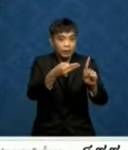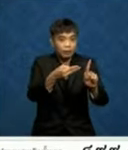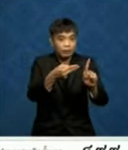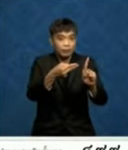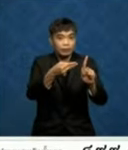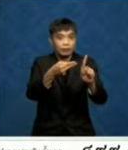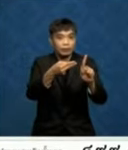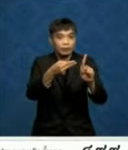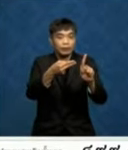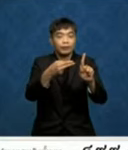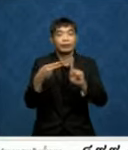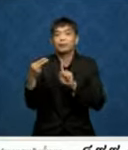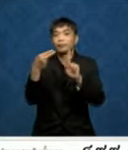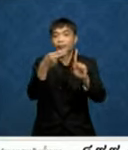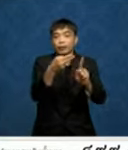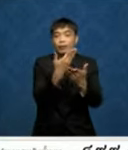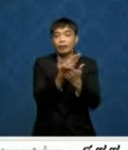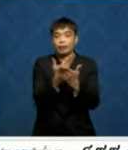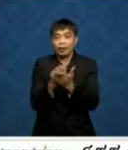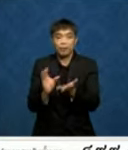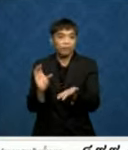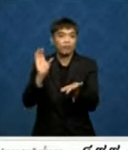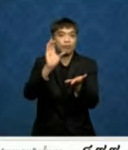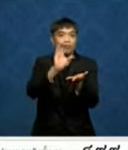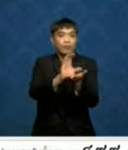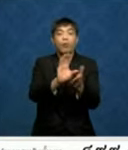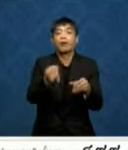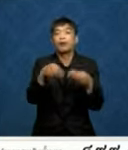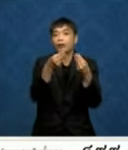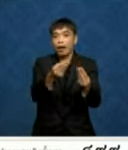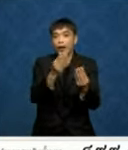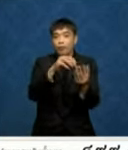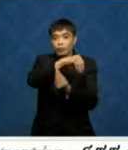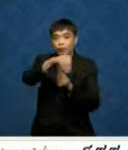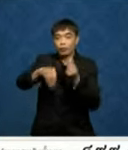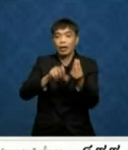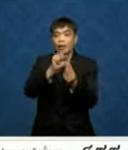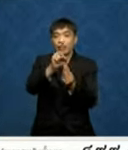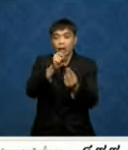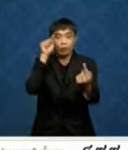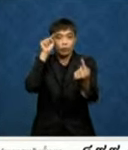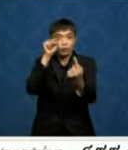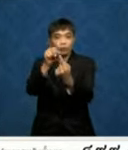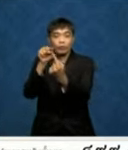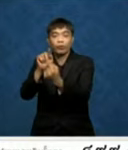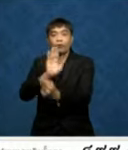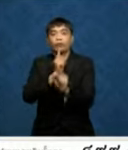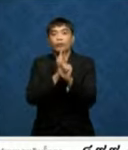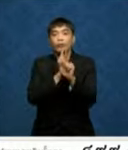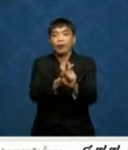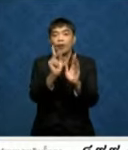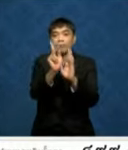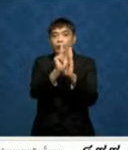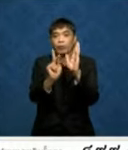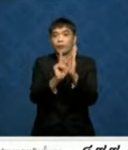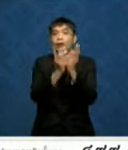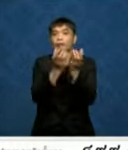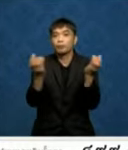โดยคำนึงถึงความสอดคล้องกับภาวะเศรษฐกิจรัฐธรรมนูญแห่งราชอาณาจักรไทยพุทธศักรา